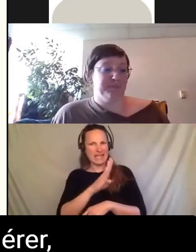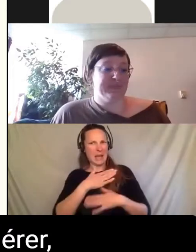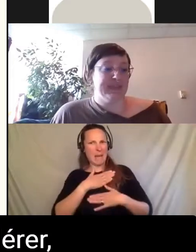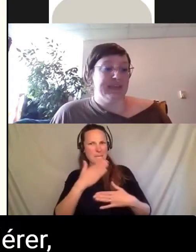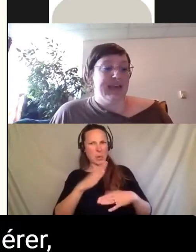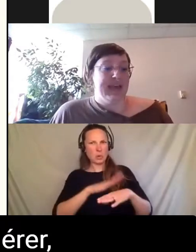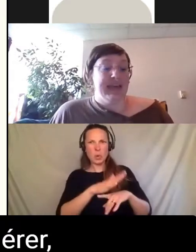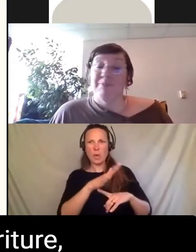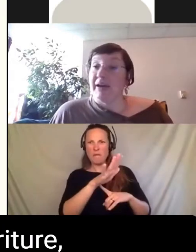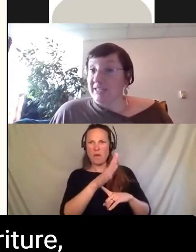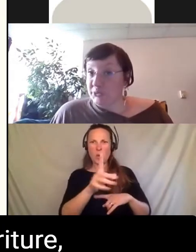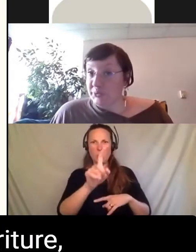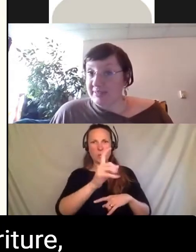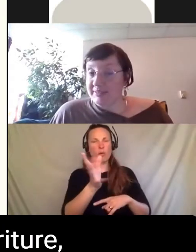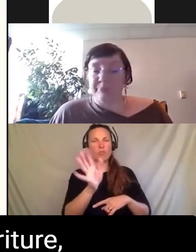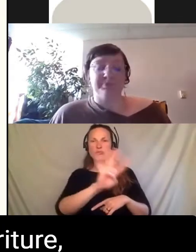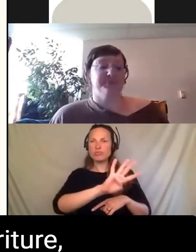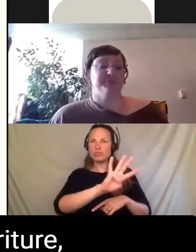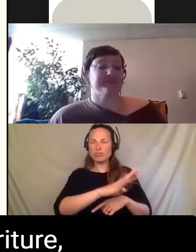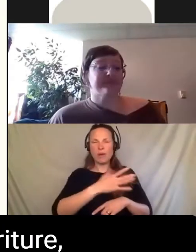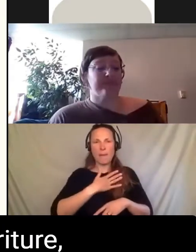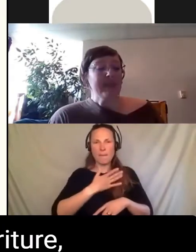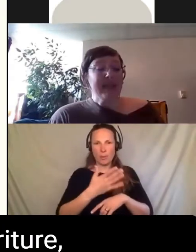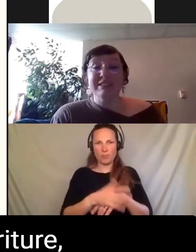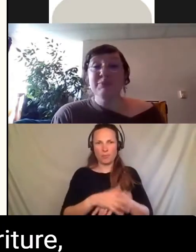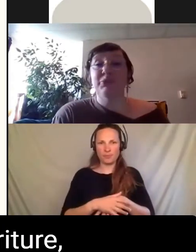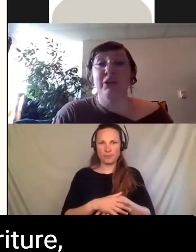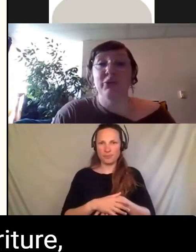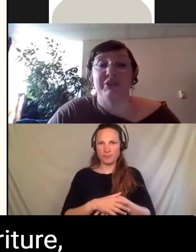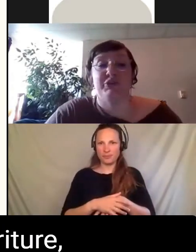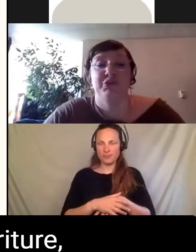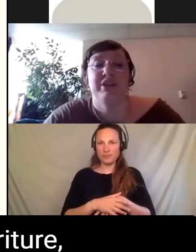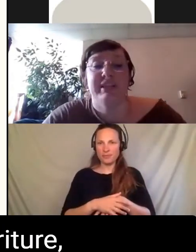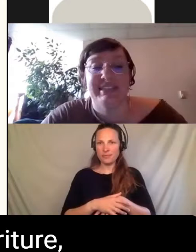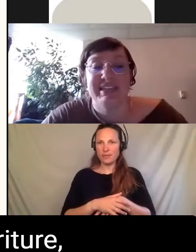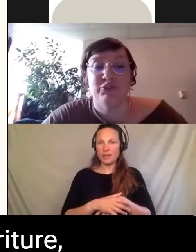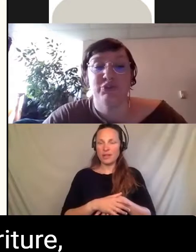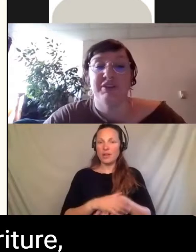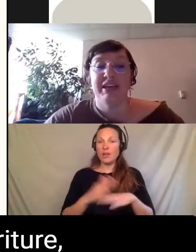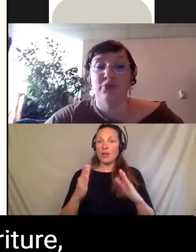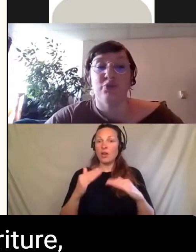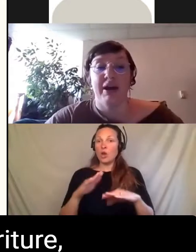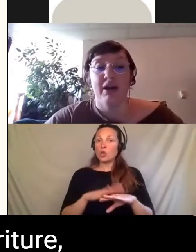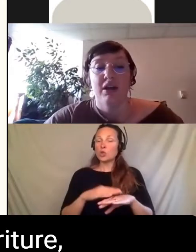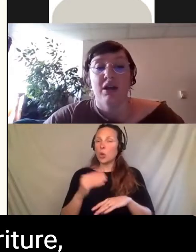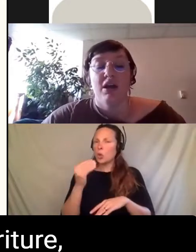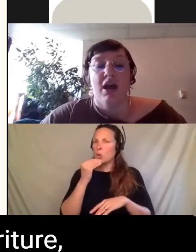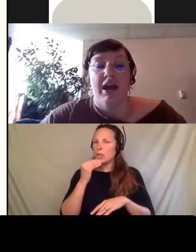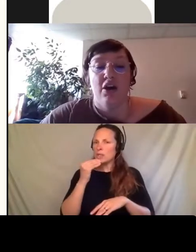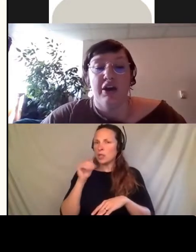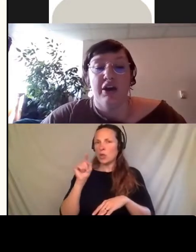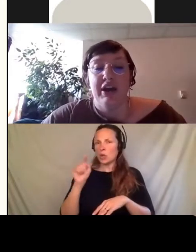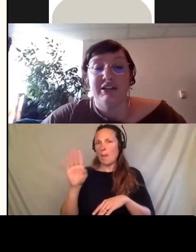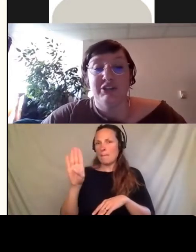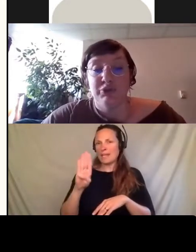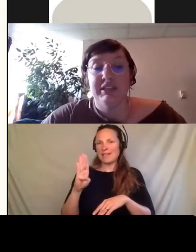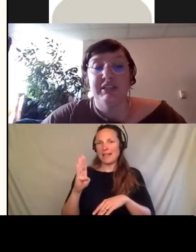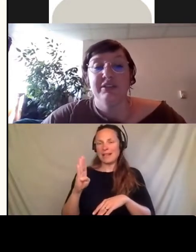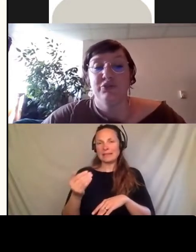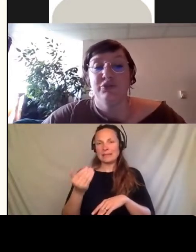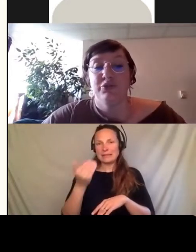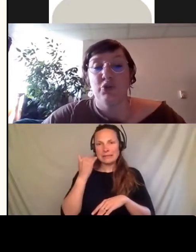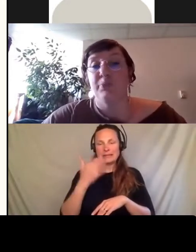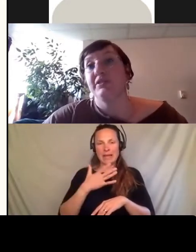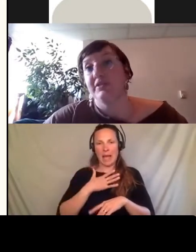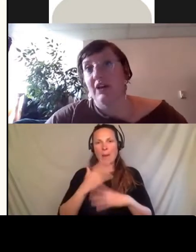feuilles. Et par la suite, ses besoins en nourriture, c'est quelque chose de très gourmand. Alors,